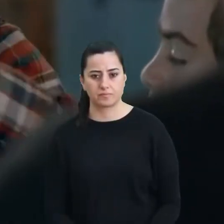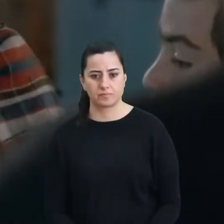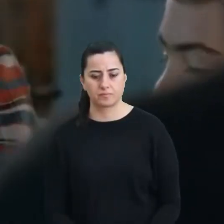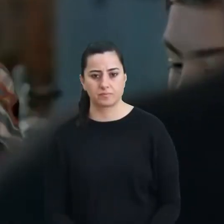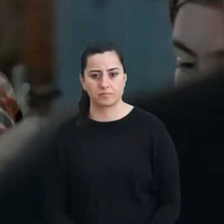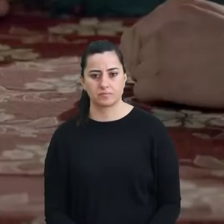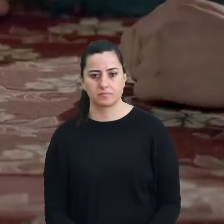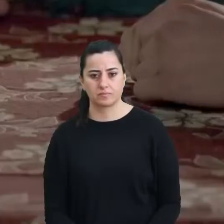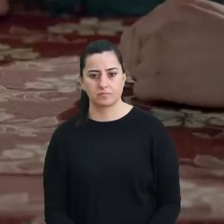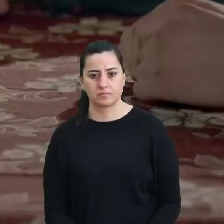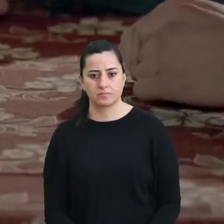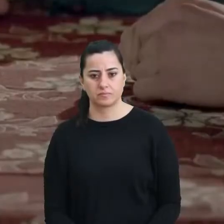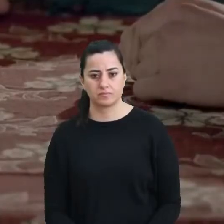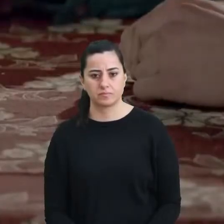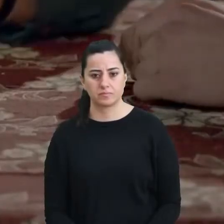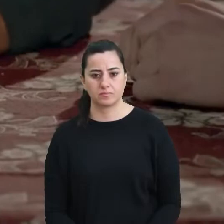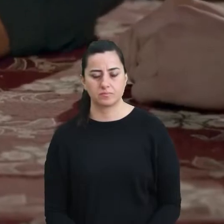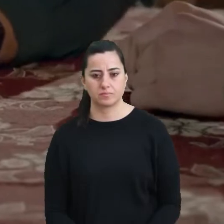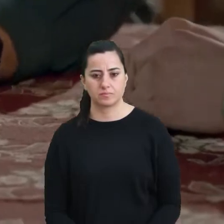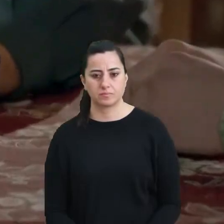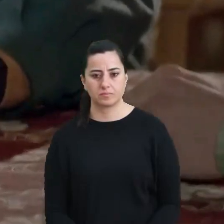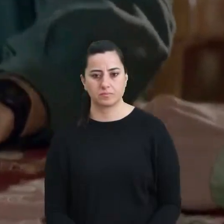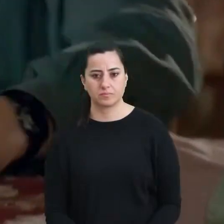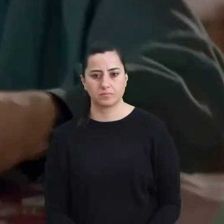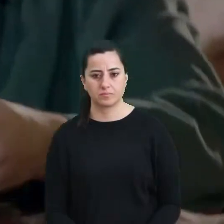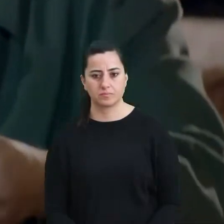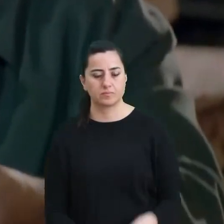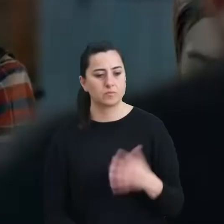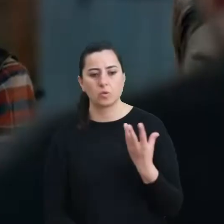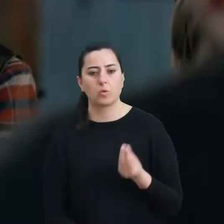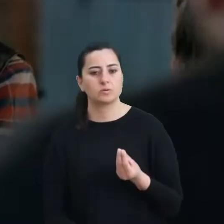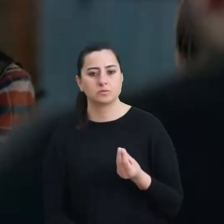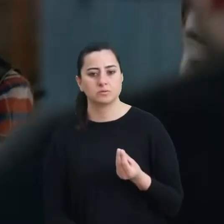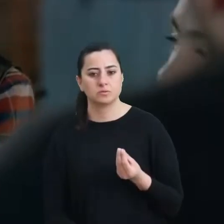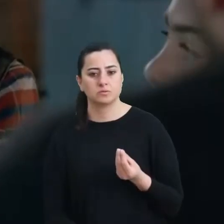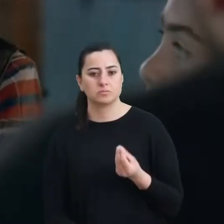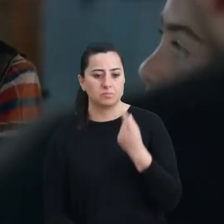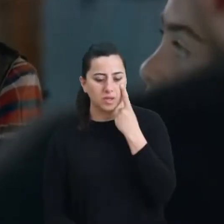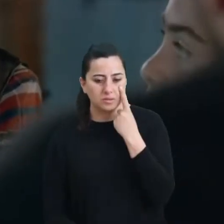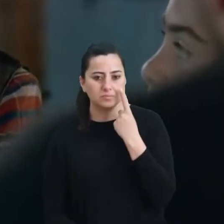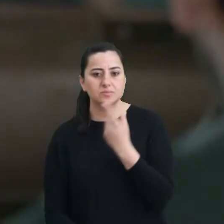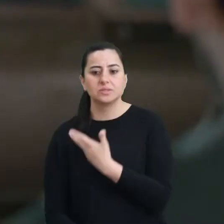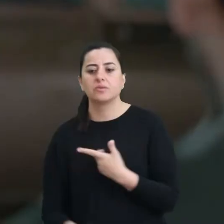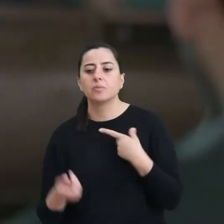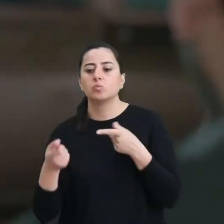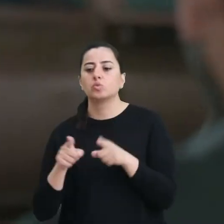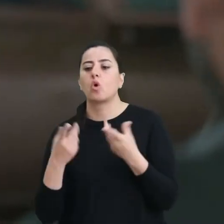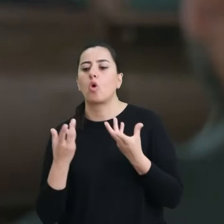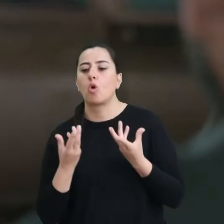Elindeki mektubu masaya bıraktı. Cemil aldı. Ne olacak? Baktım sevdiğimizi